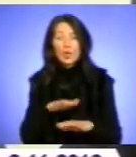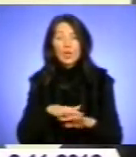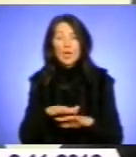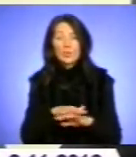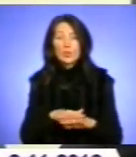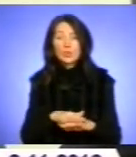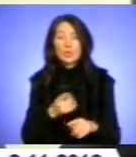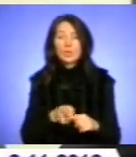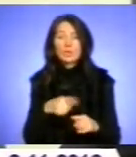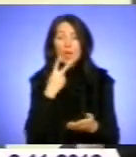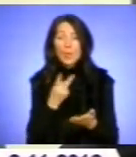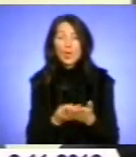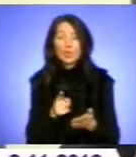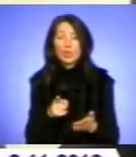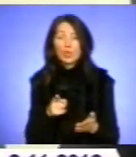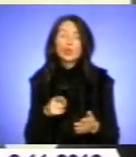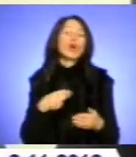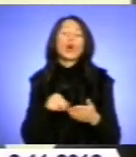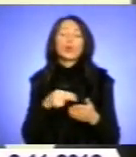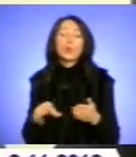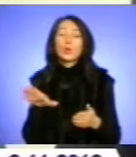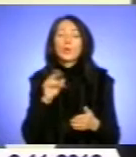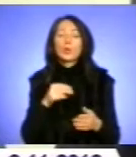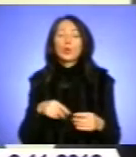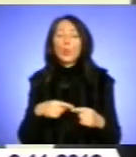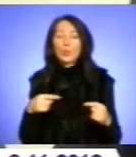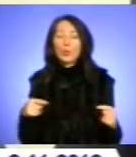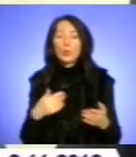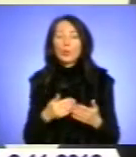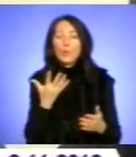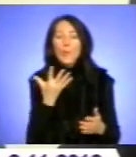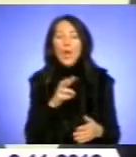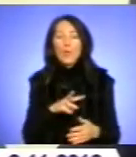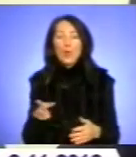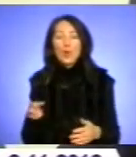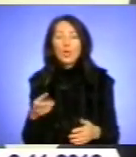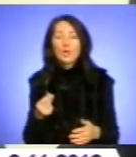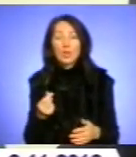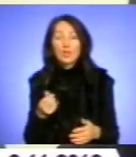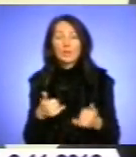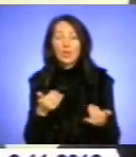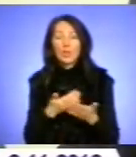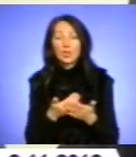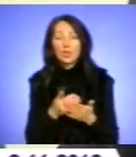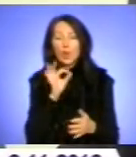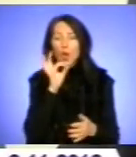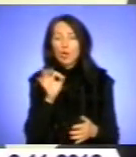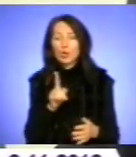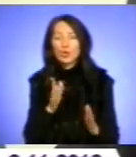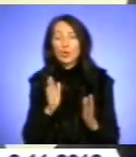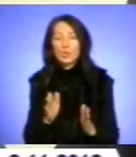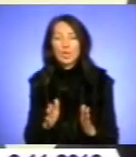а це показник того, що розкупили всю продукцію, я вже сказав, майже на 5 мільйонів гривень. От, для прикладу, я кажу, що тільки